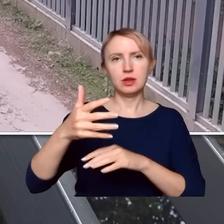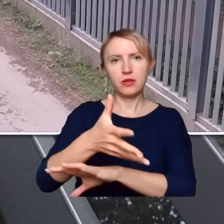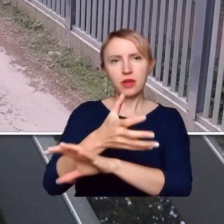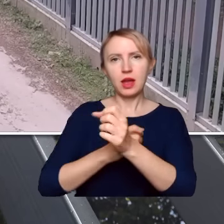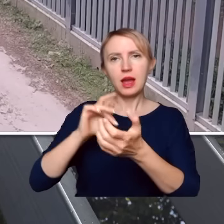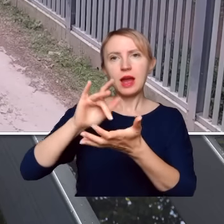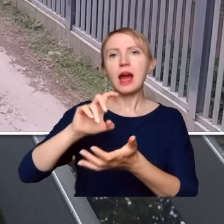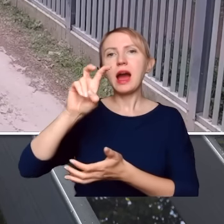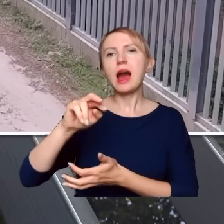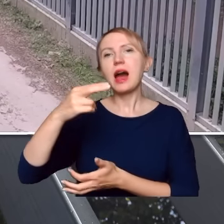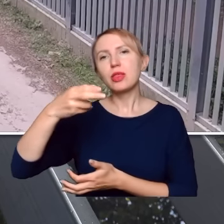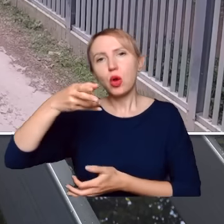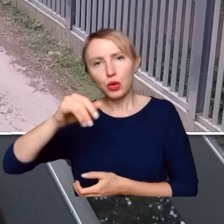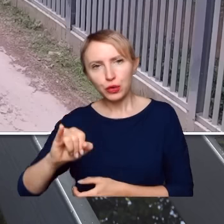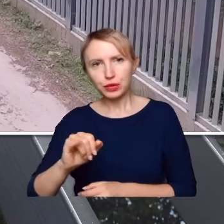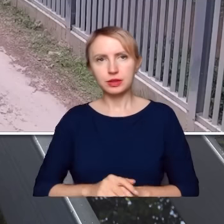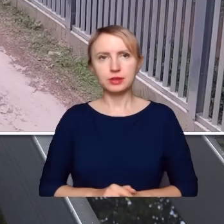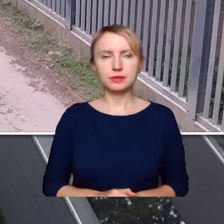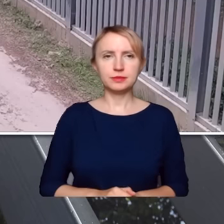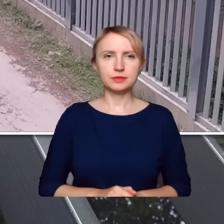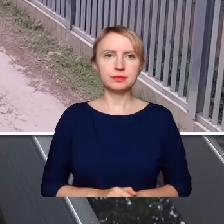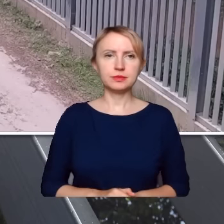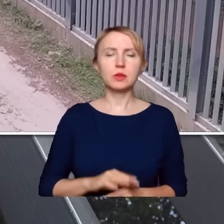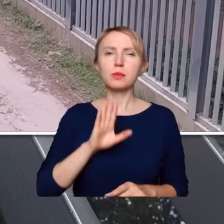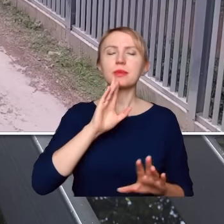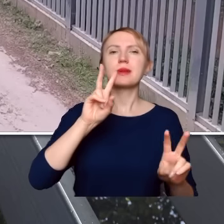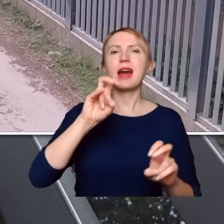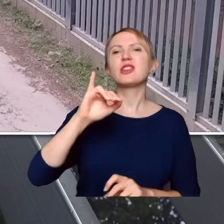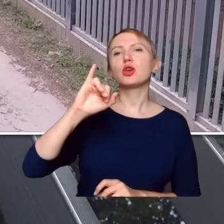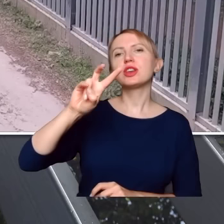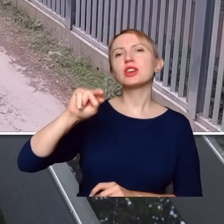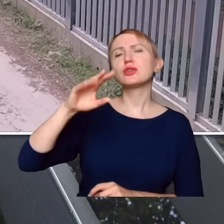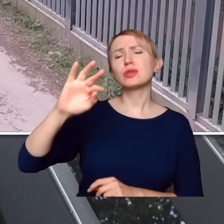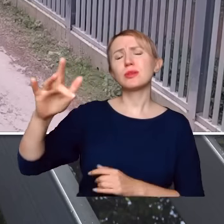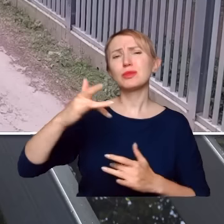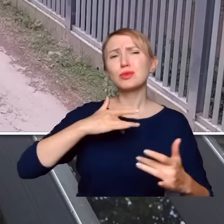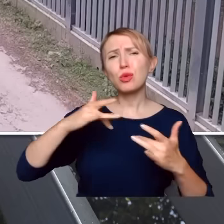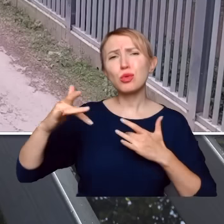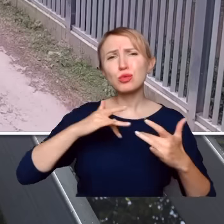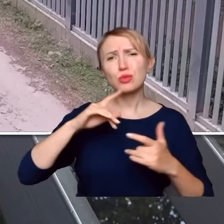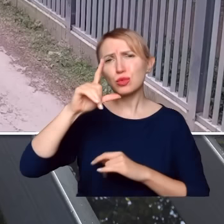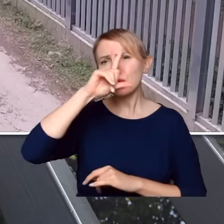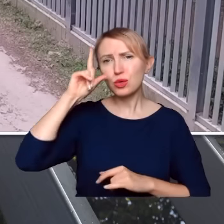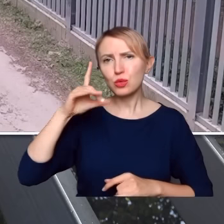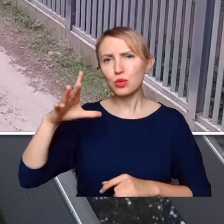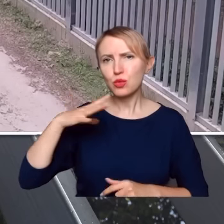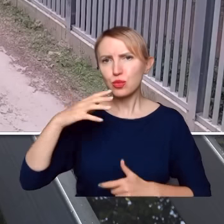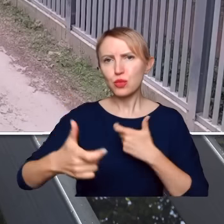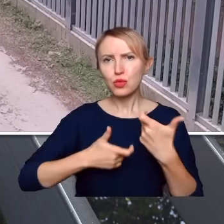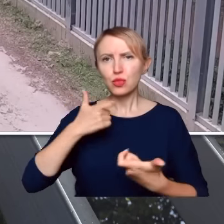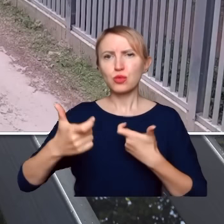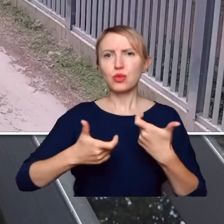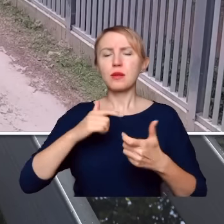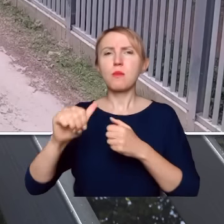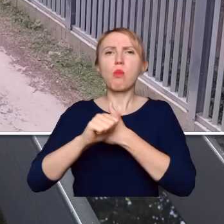nazywanego ironicznie Hanoi Hilton, w którym byli torturowani i doprowadzani do choroby